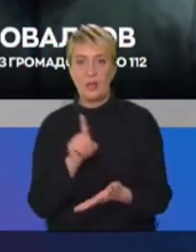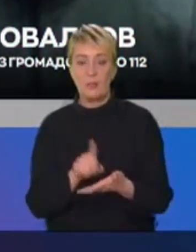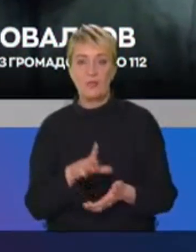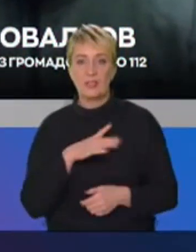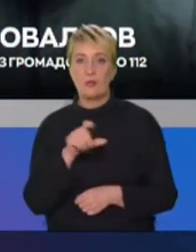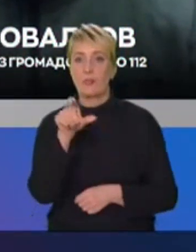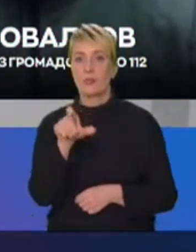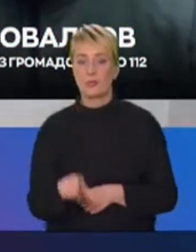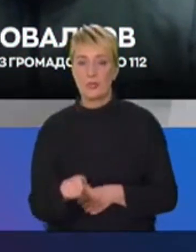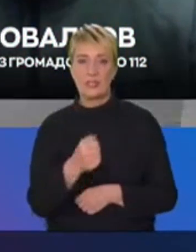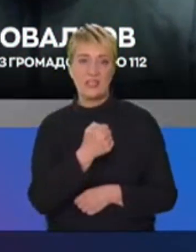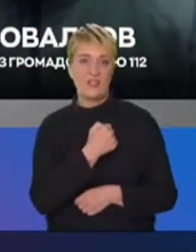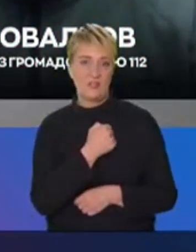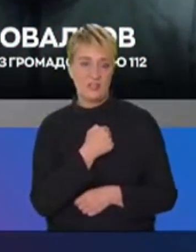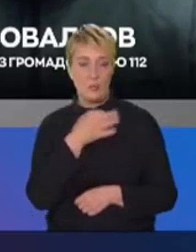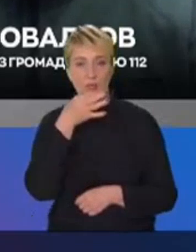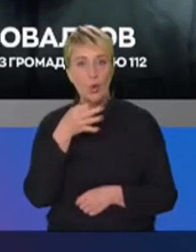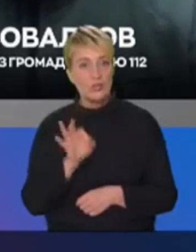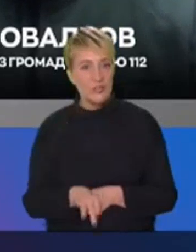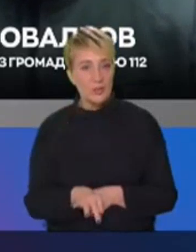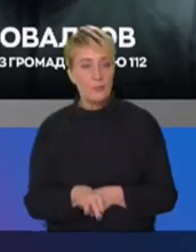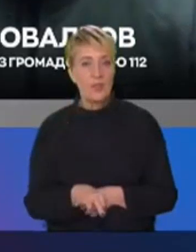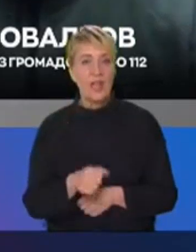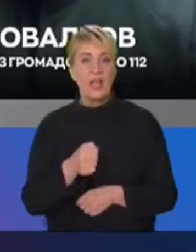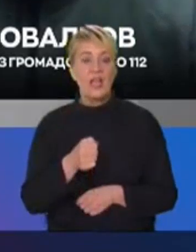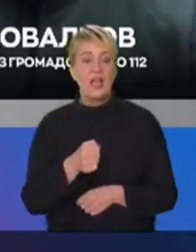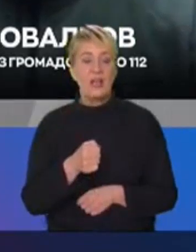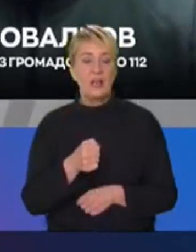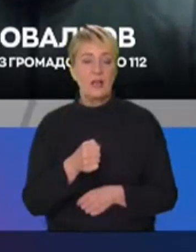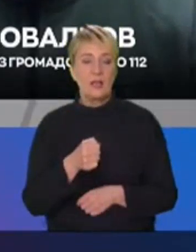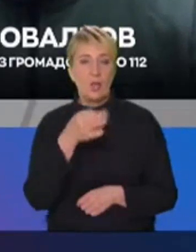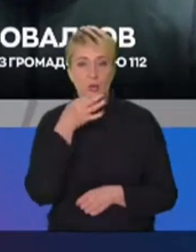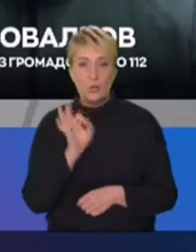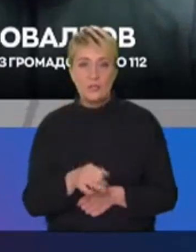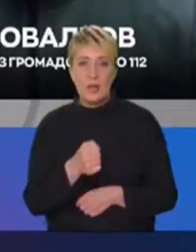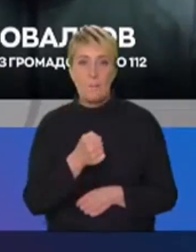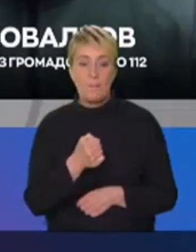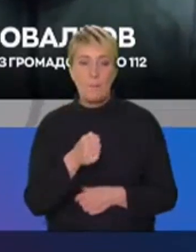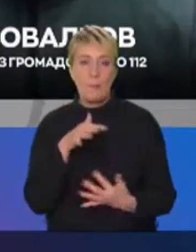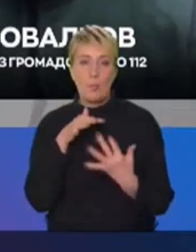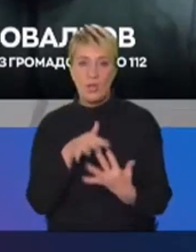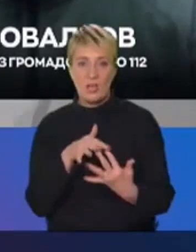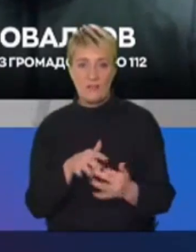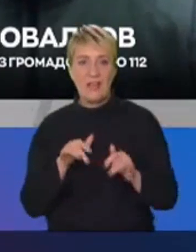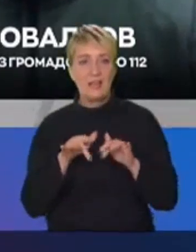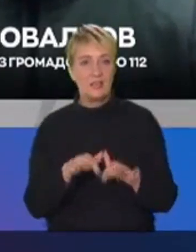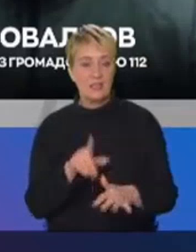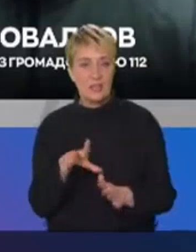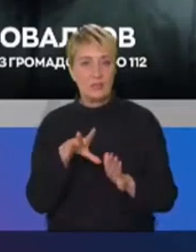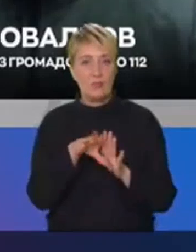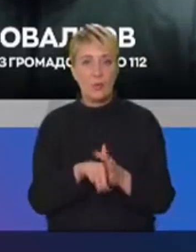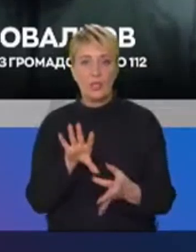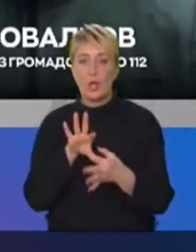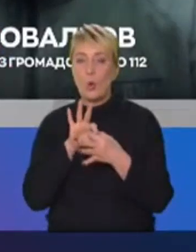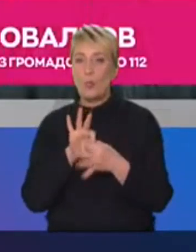людина з військовим досвідом, з досвідом бойових дій, з військовим званням. І тоді він входить в комунікацію